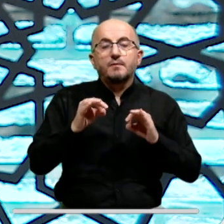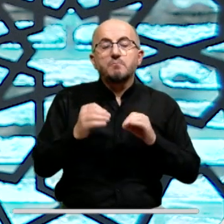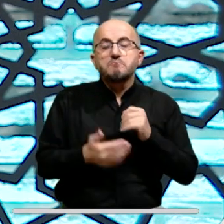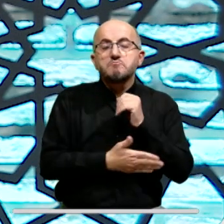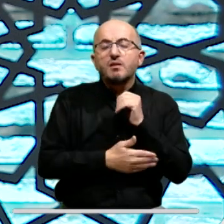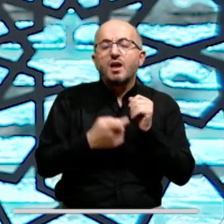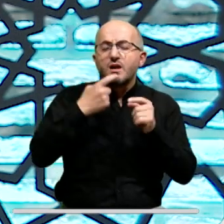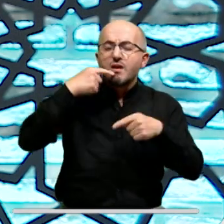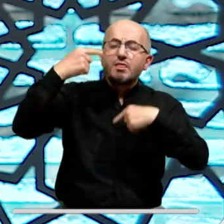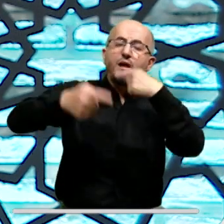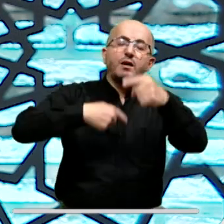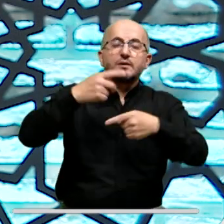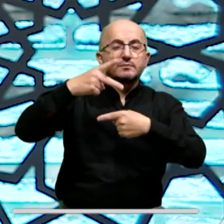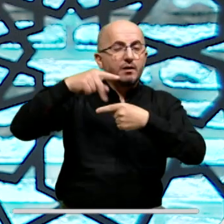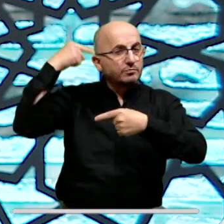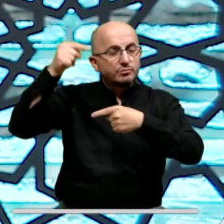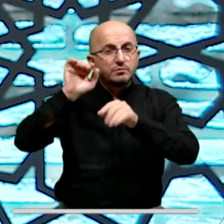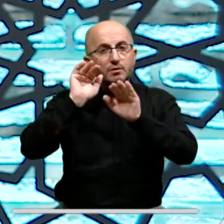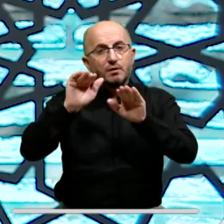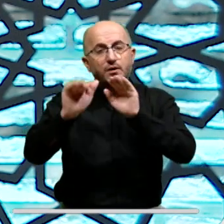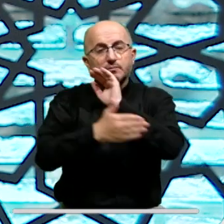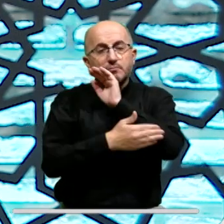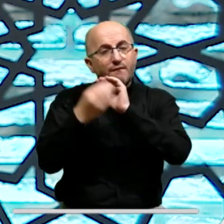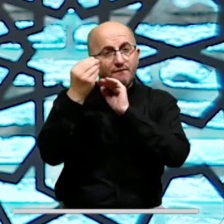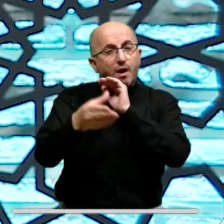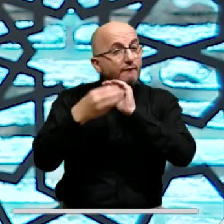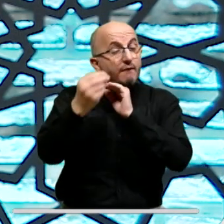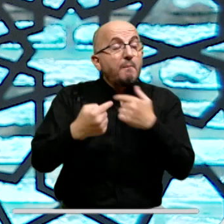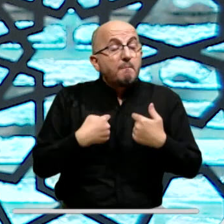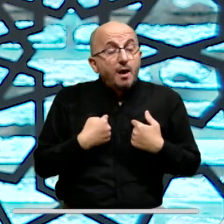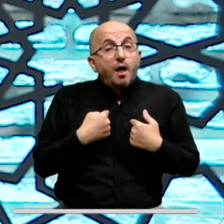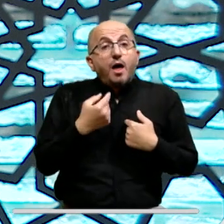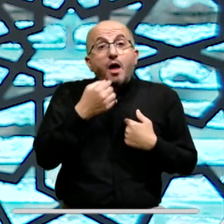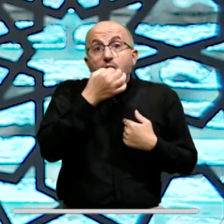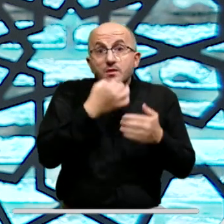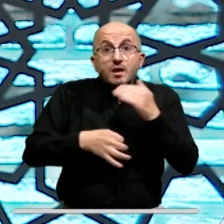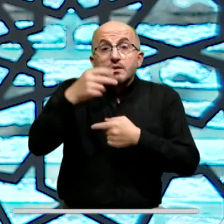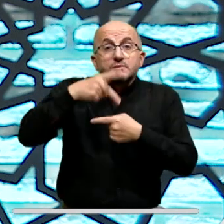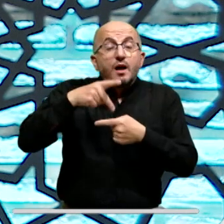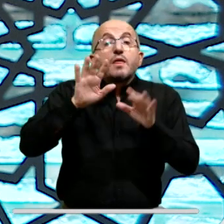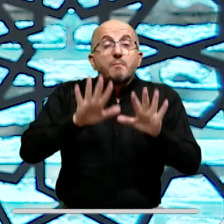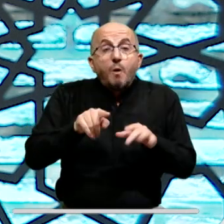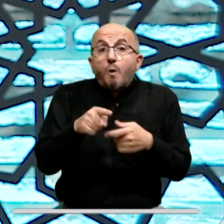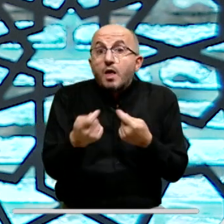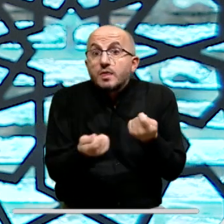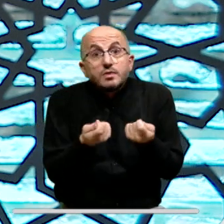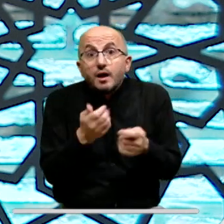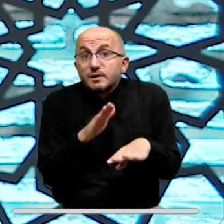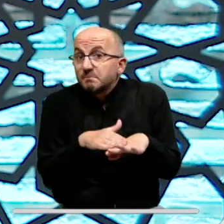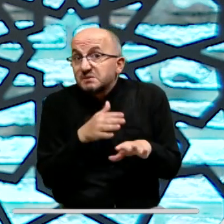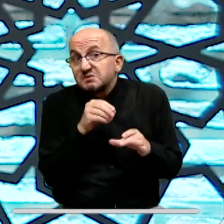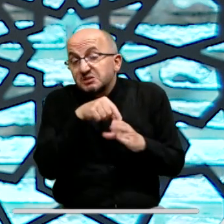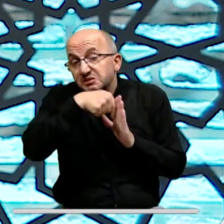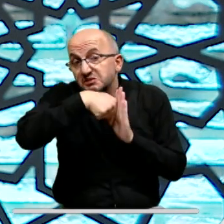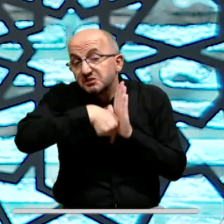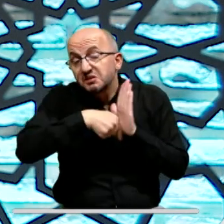buraya yıllardır zekat niyetiyle yardım veriyorum diyor. Evet. Benim niyetim zekat ama onların bu uygulamayı nasıl yaptıklarını da